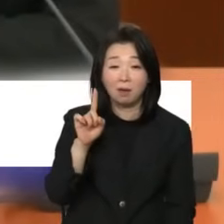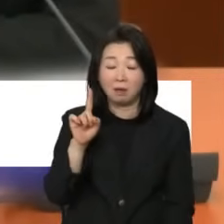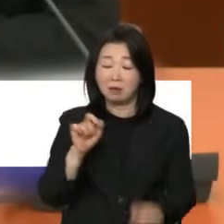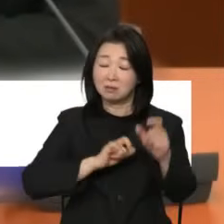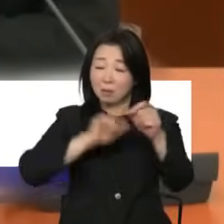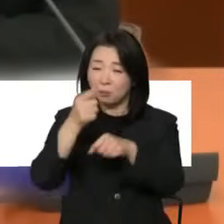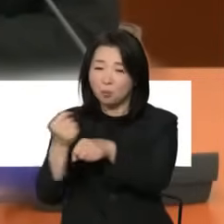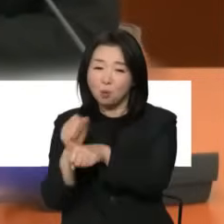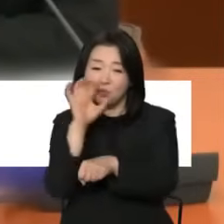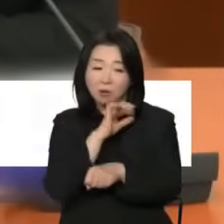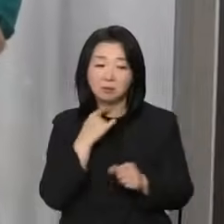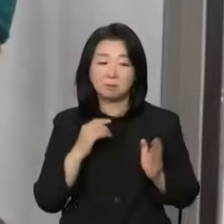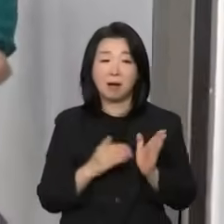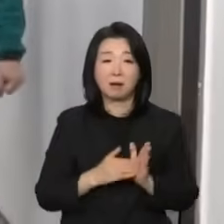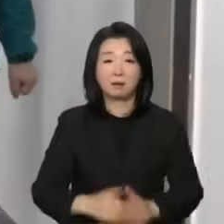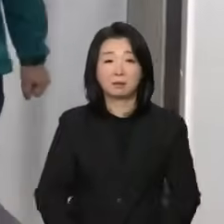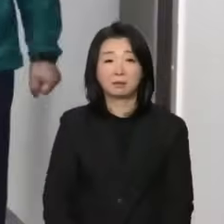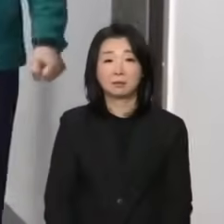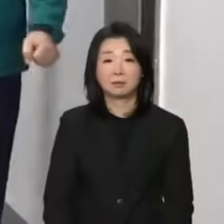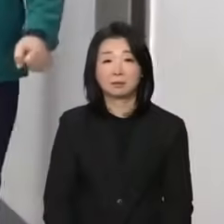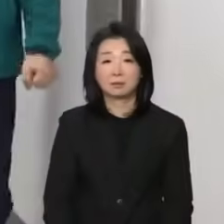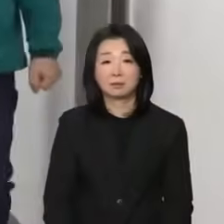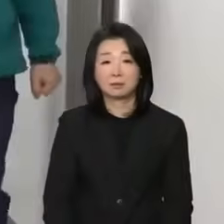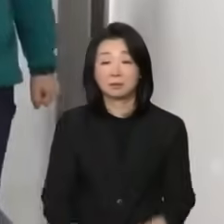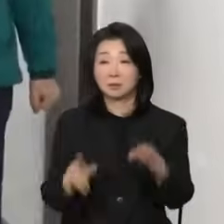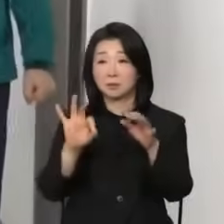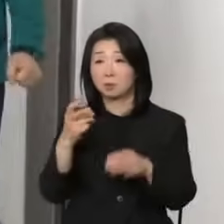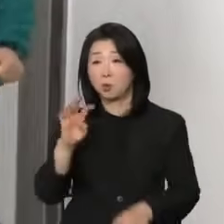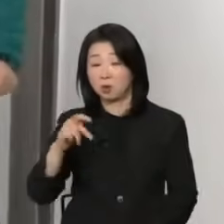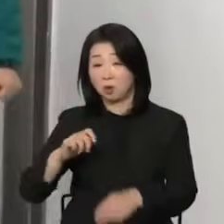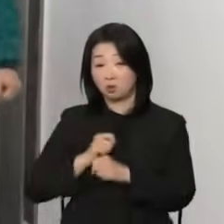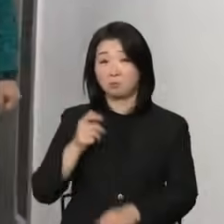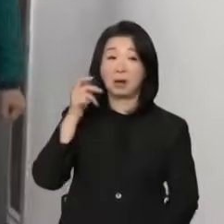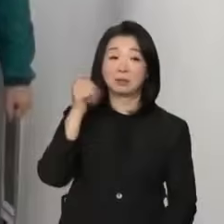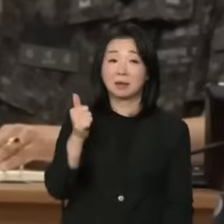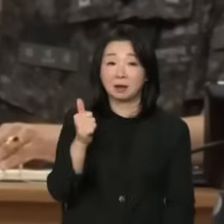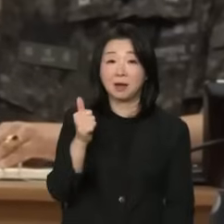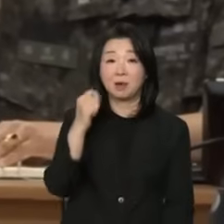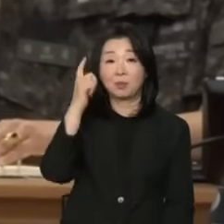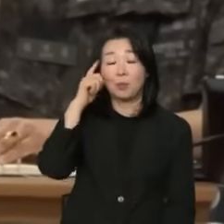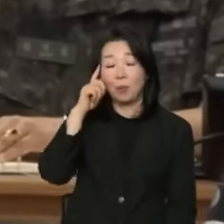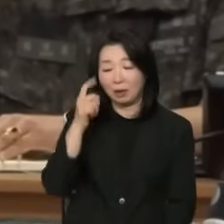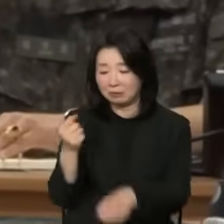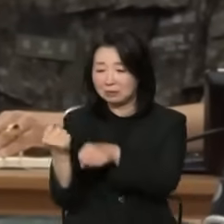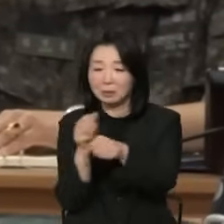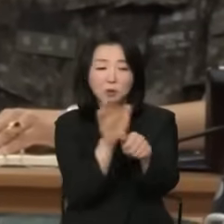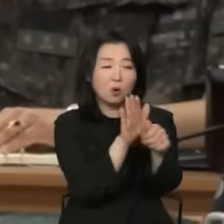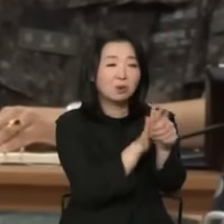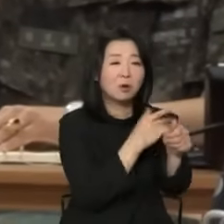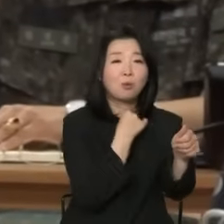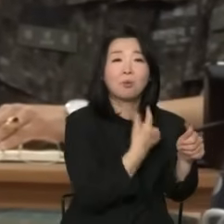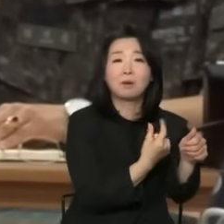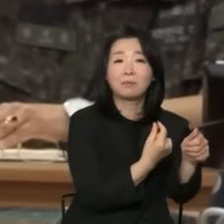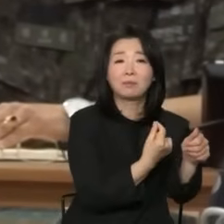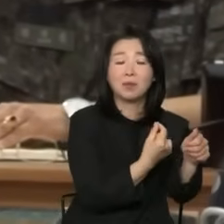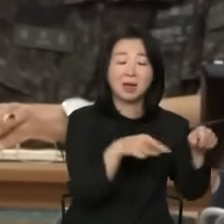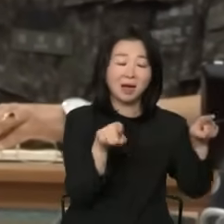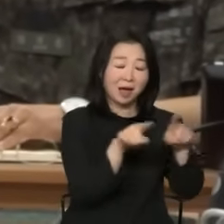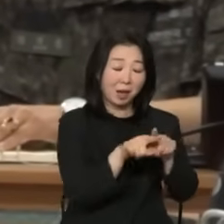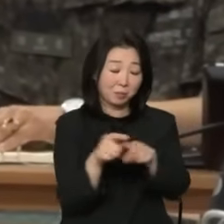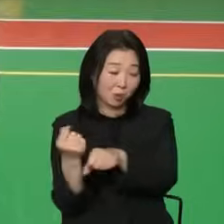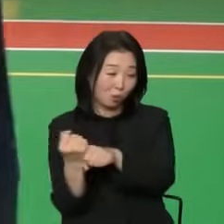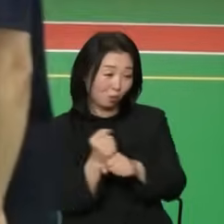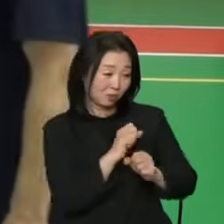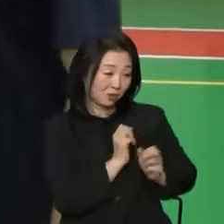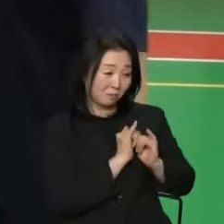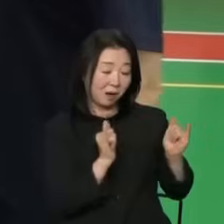연습에 할애를 했습니다. 김용현 국방장관은 장병 격려 차원이었다며 함께 골프를 친